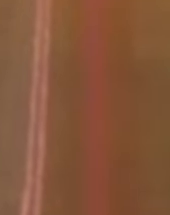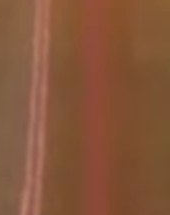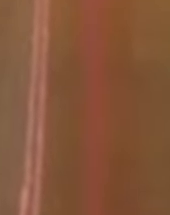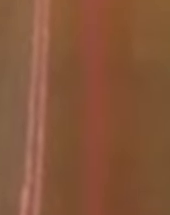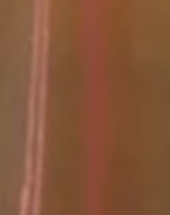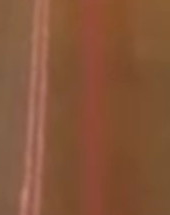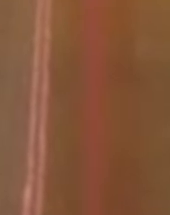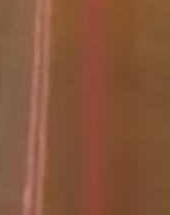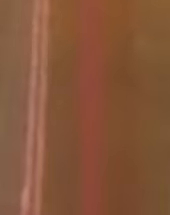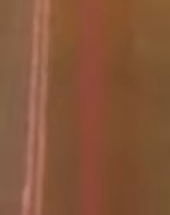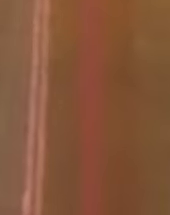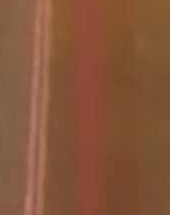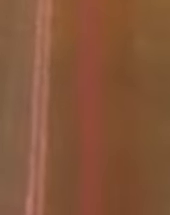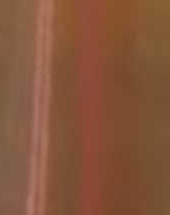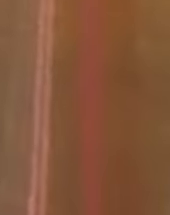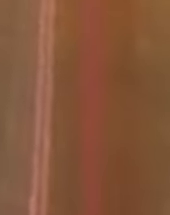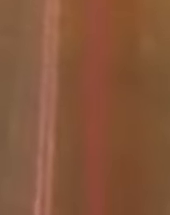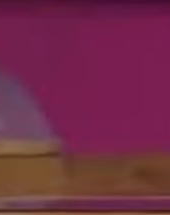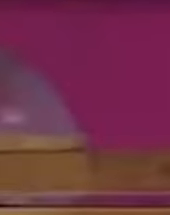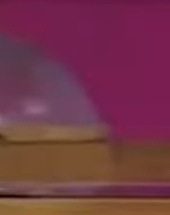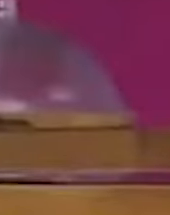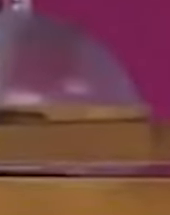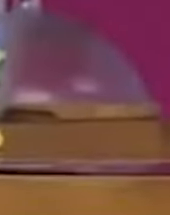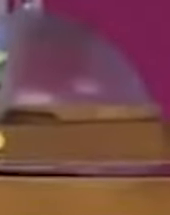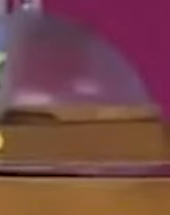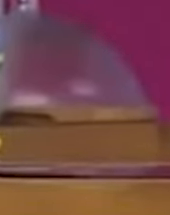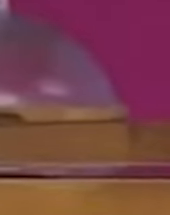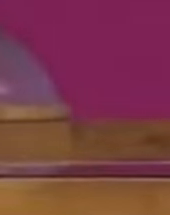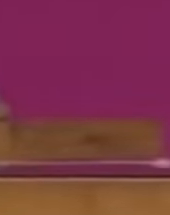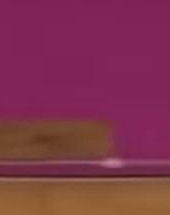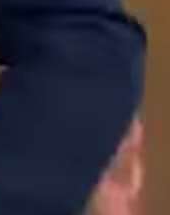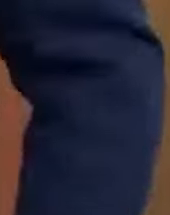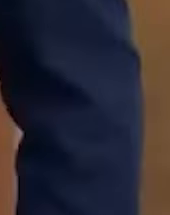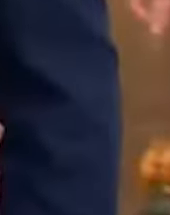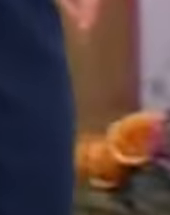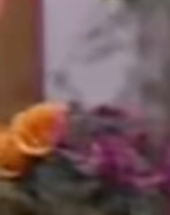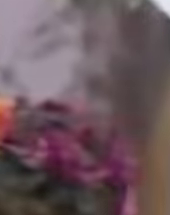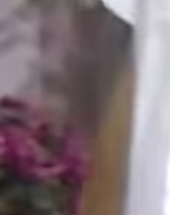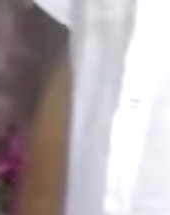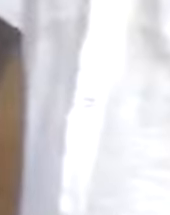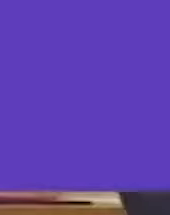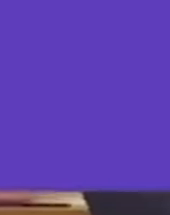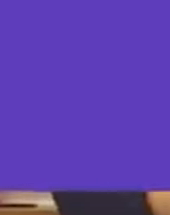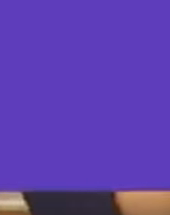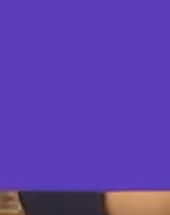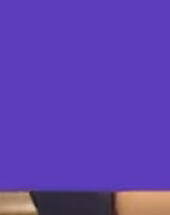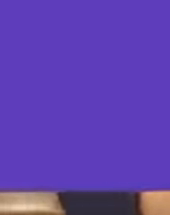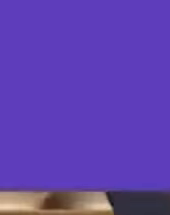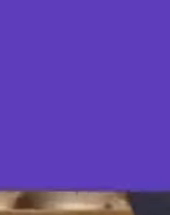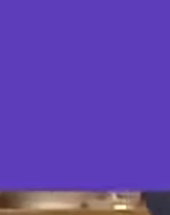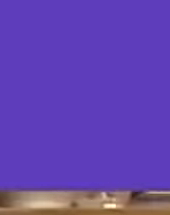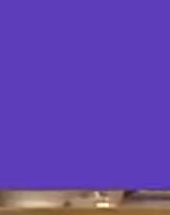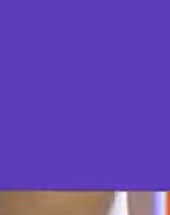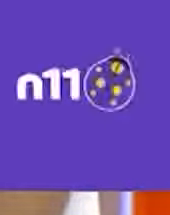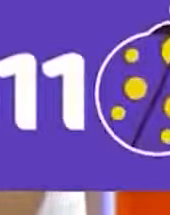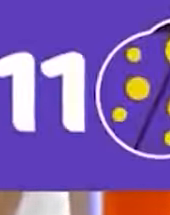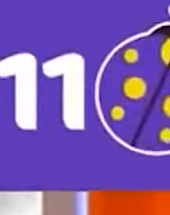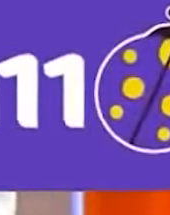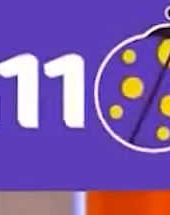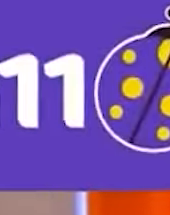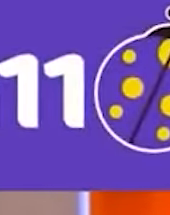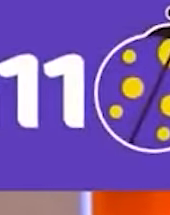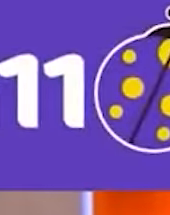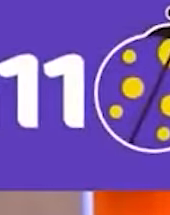şu anda okumayacağım. Ne? Bayağı mühür. Ya yapmayın ya, şu an heyecanlandım bayağı. Şu an bunu